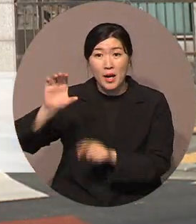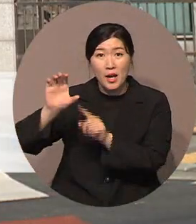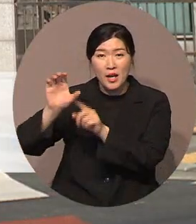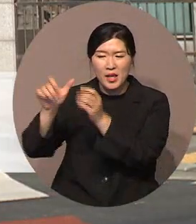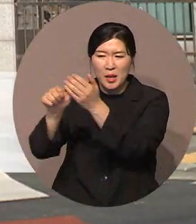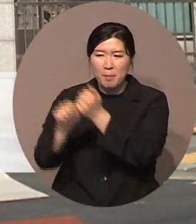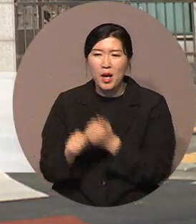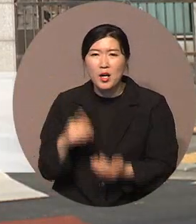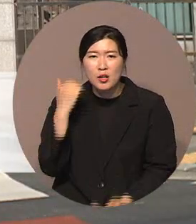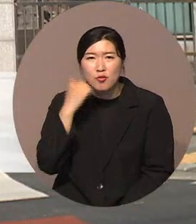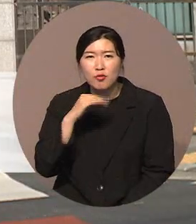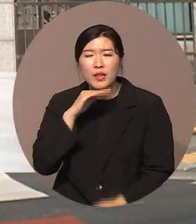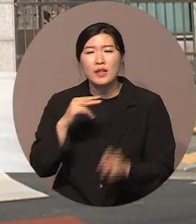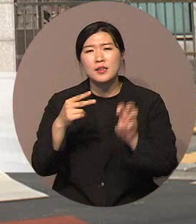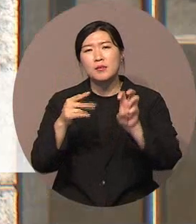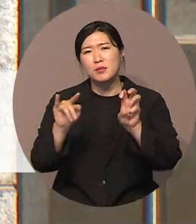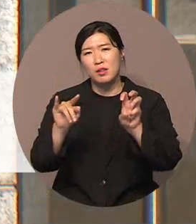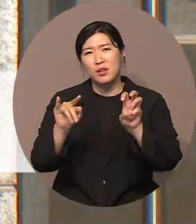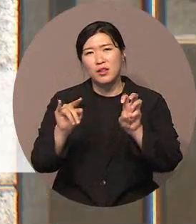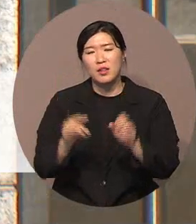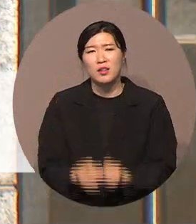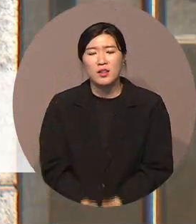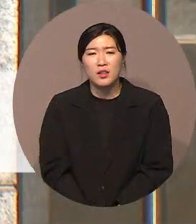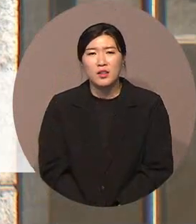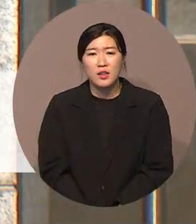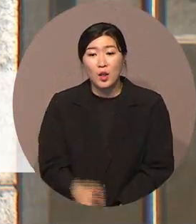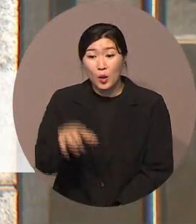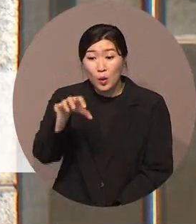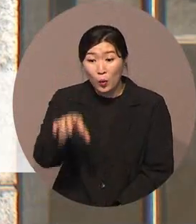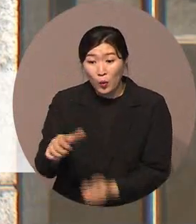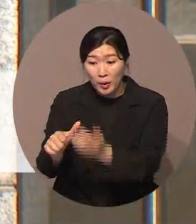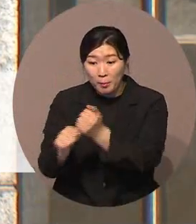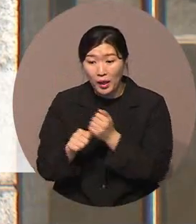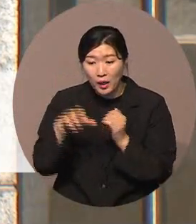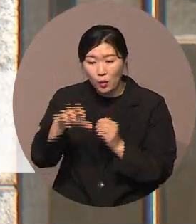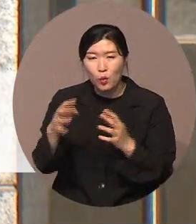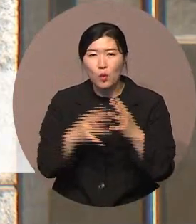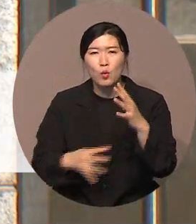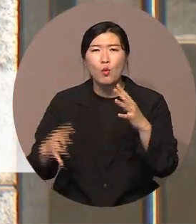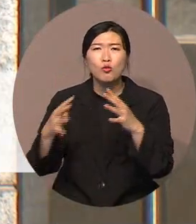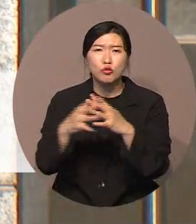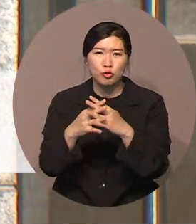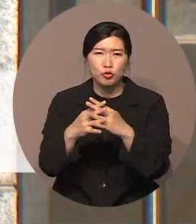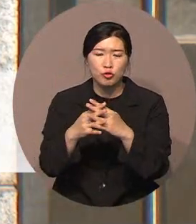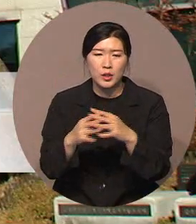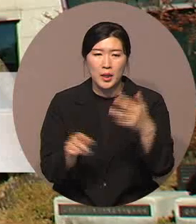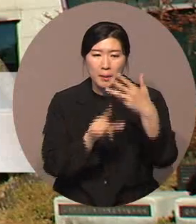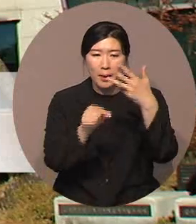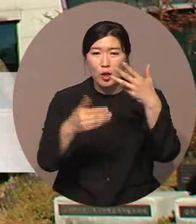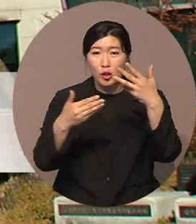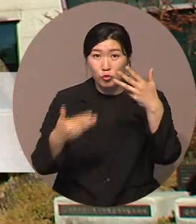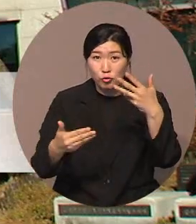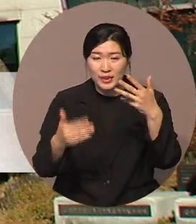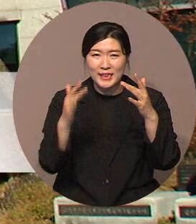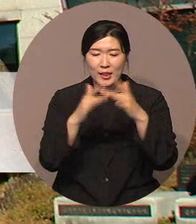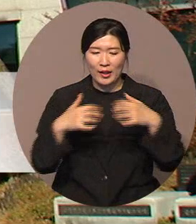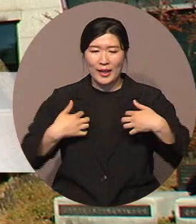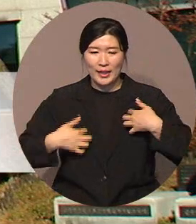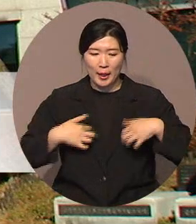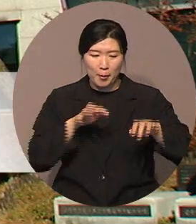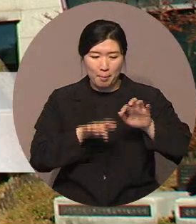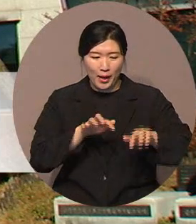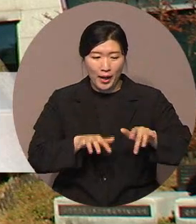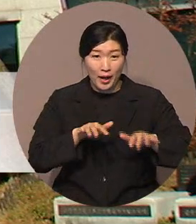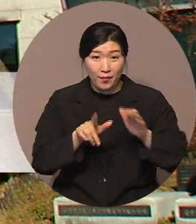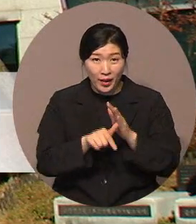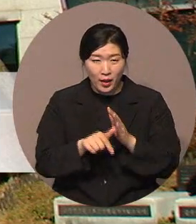30대 남성이 붙잡혔습니다. 공주시 자택에서 검거된 이 남성은 지난 9일 온라인 게임 대화창에 오후